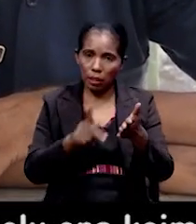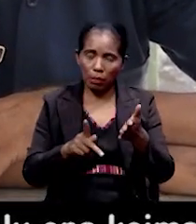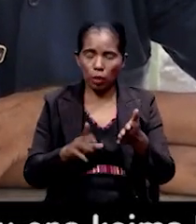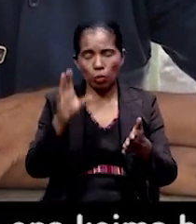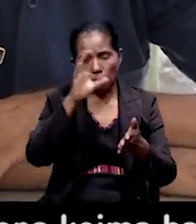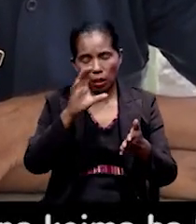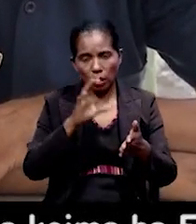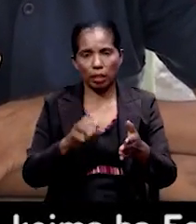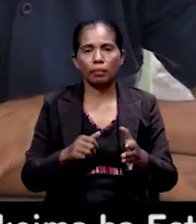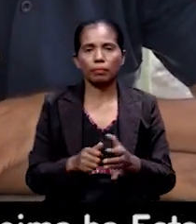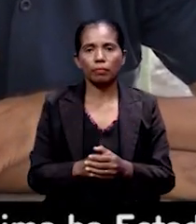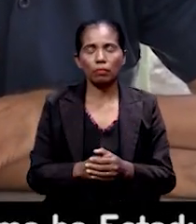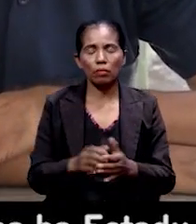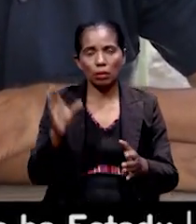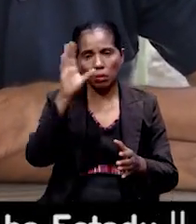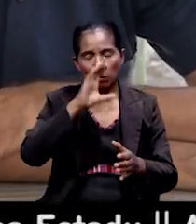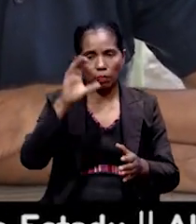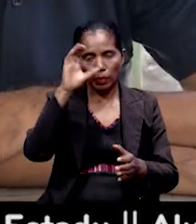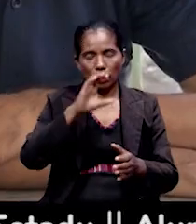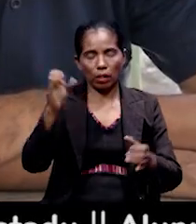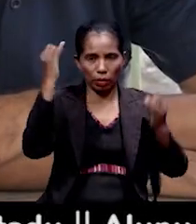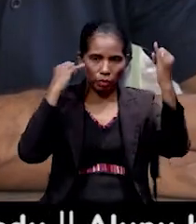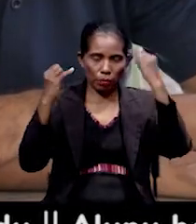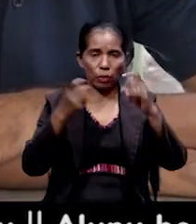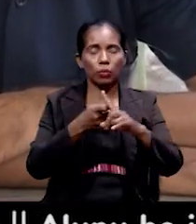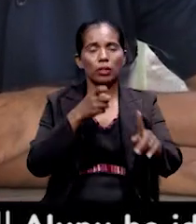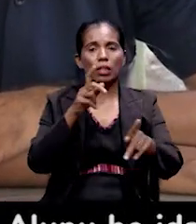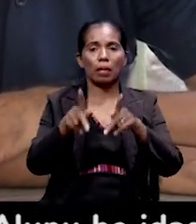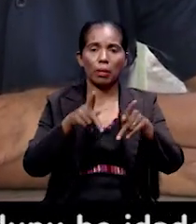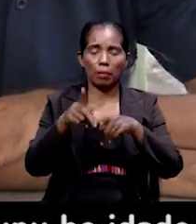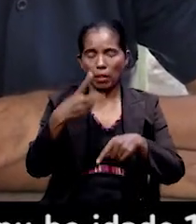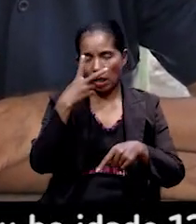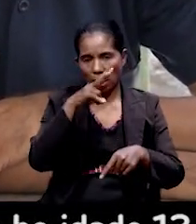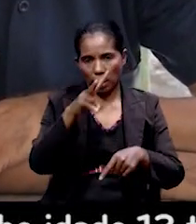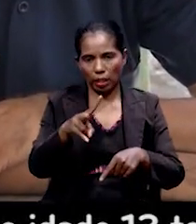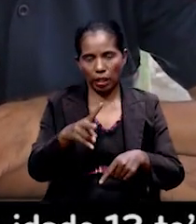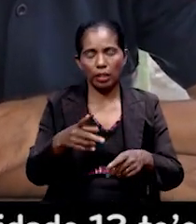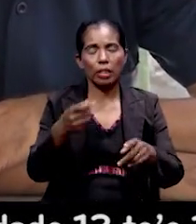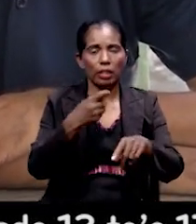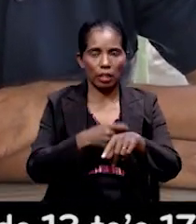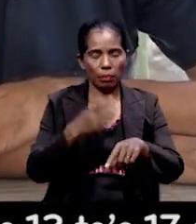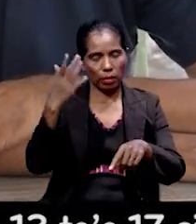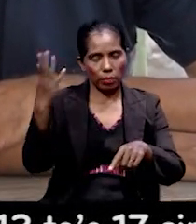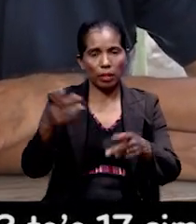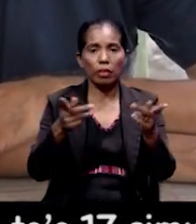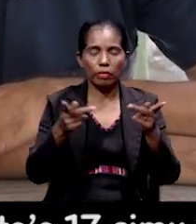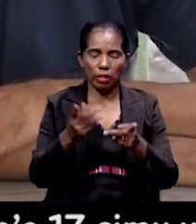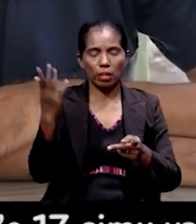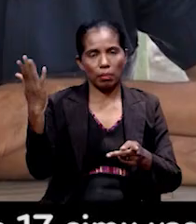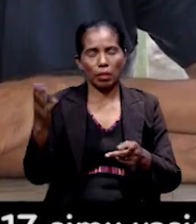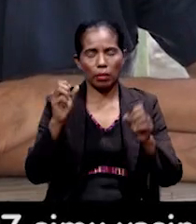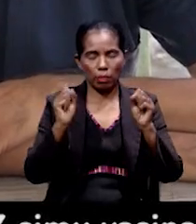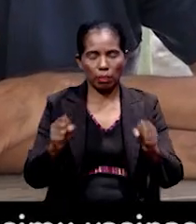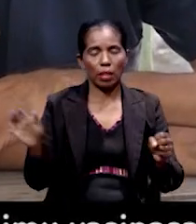no buka tang infosau kusi sasin lebe maka iha momentu nuba iha fatina ba atunai bele